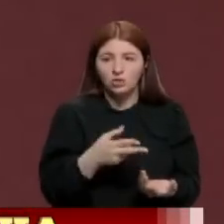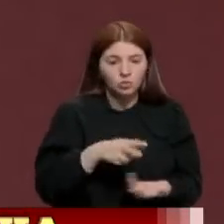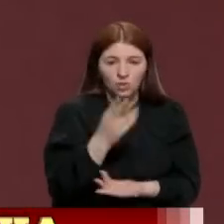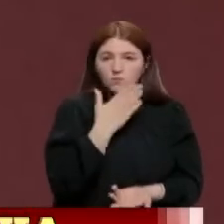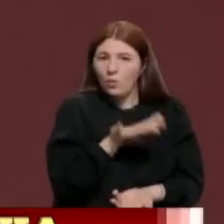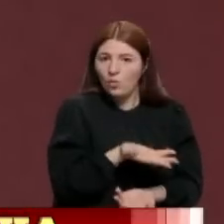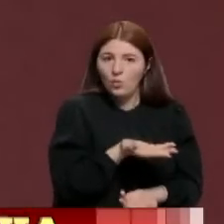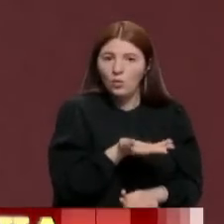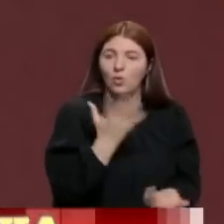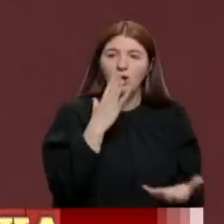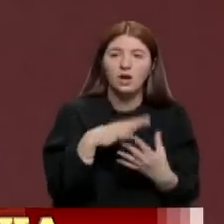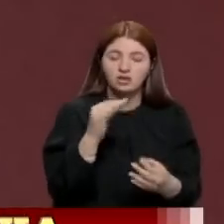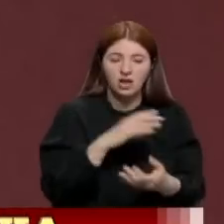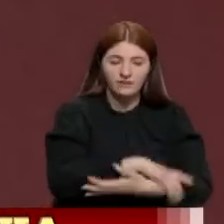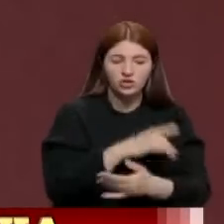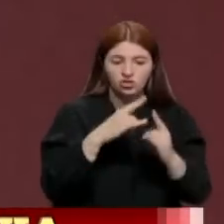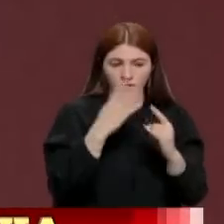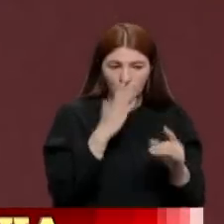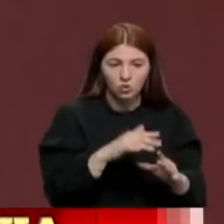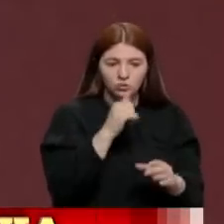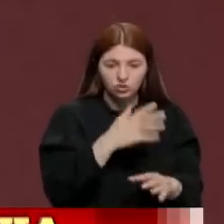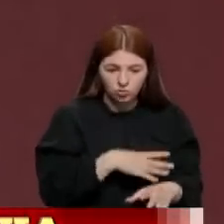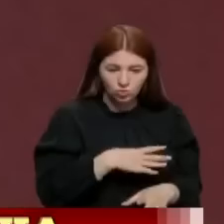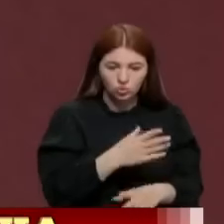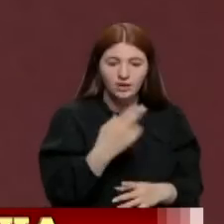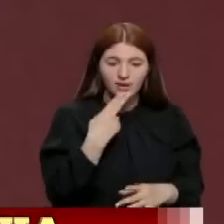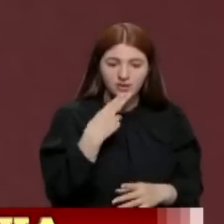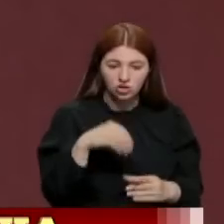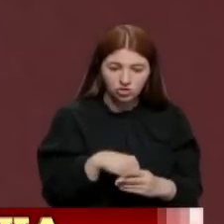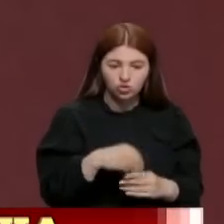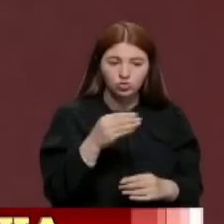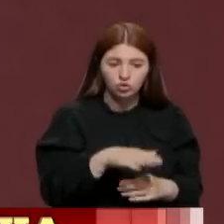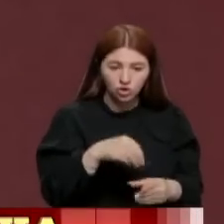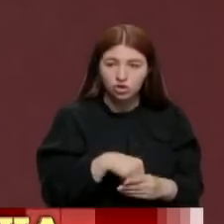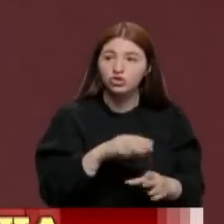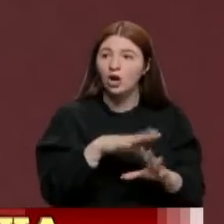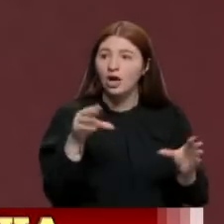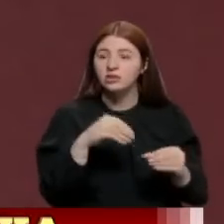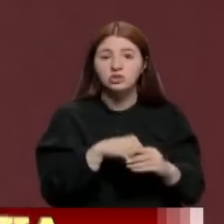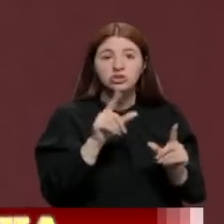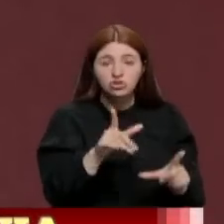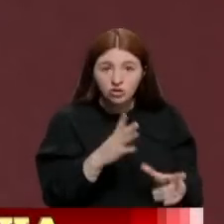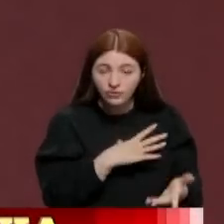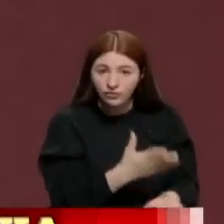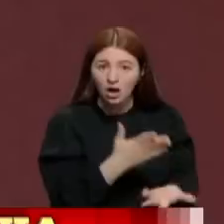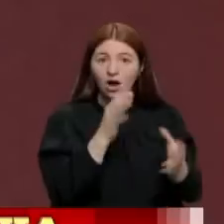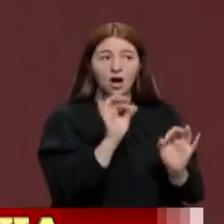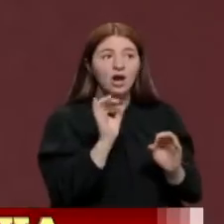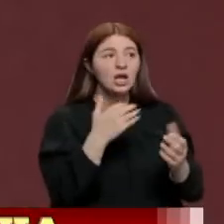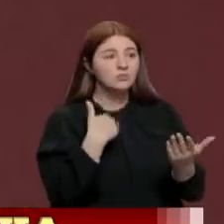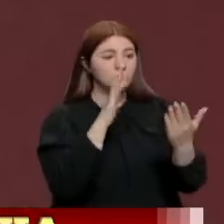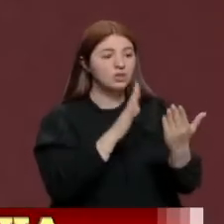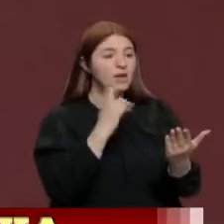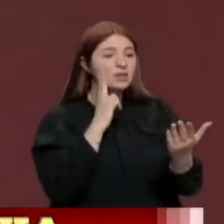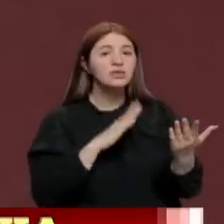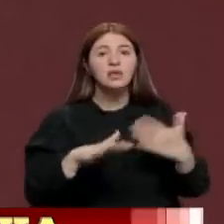formül yok. Yani insanlar AFAD'dan çadır bekliyor, su istiyor. Evet. Kadınlar için, çocuklar için, herkes için ihtiyaçlar var. Hala karşımızda